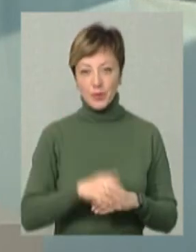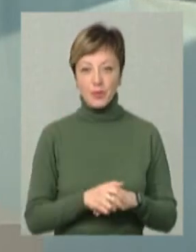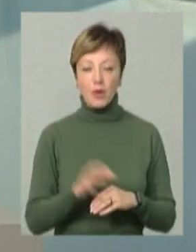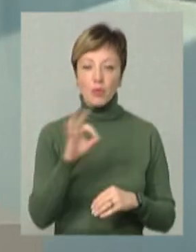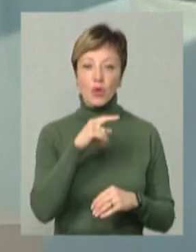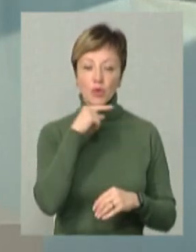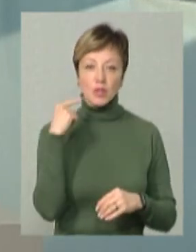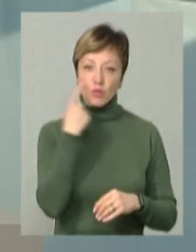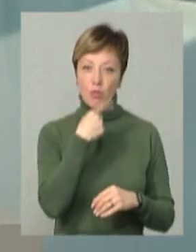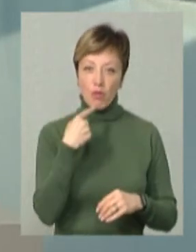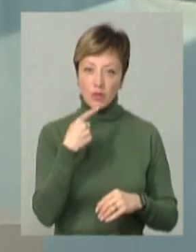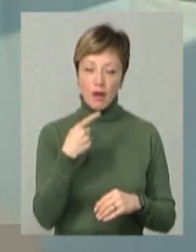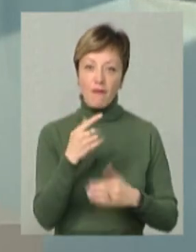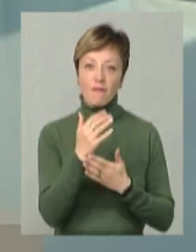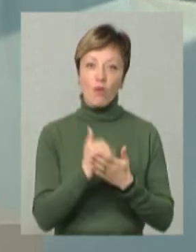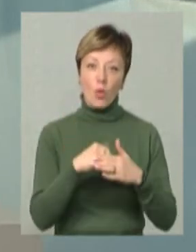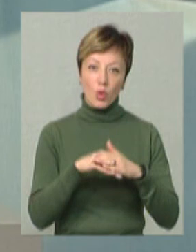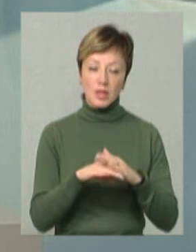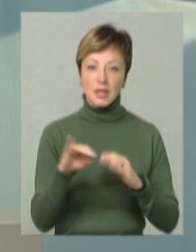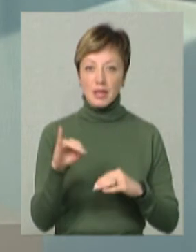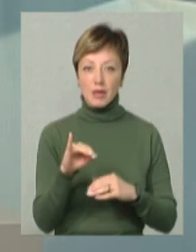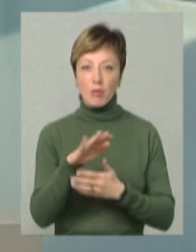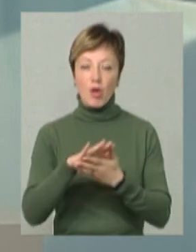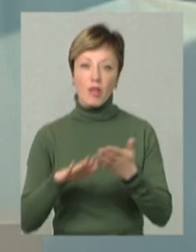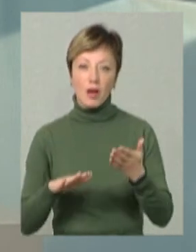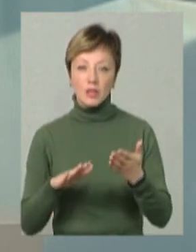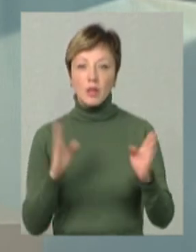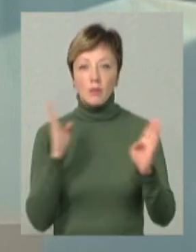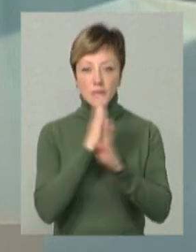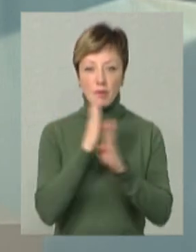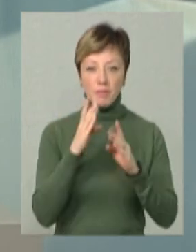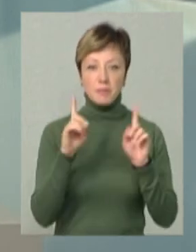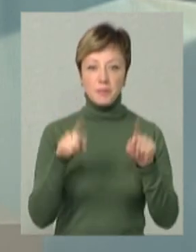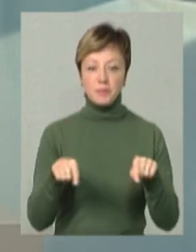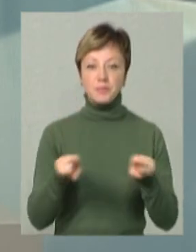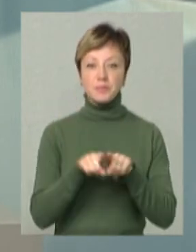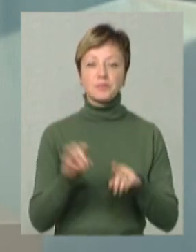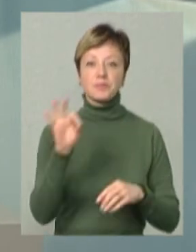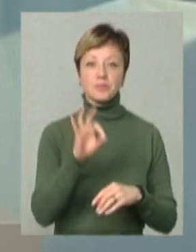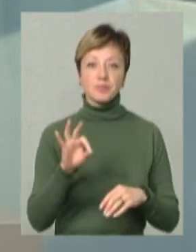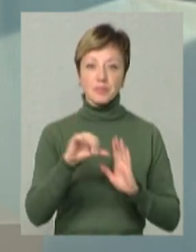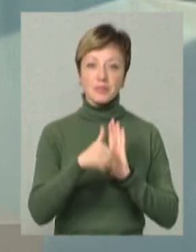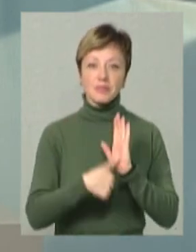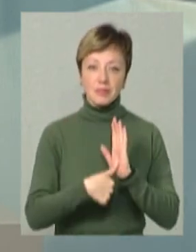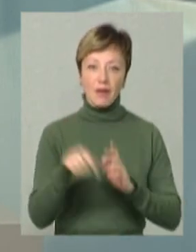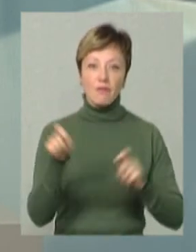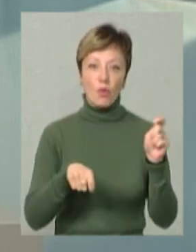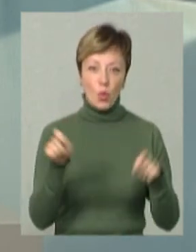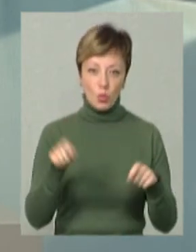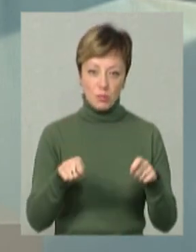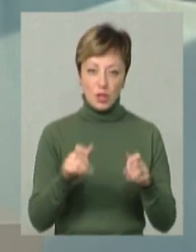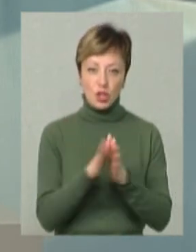Про російськомовні фонди та подальшу їхню долю, а також про 16-й